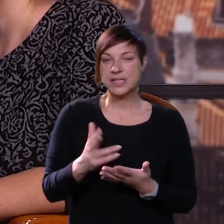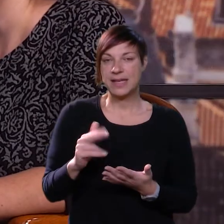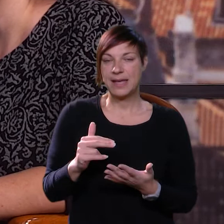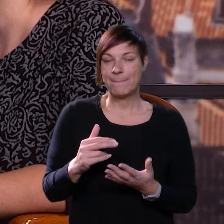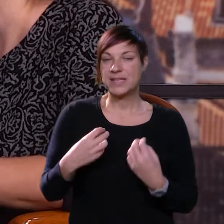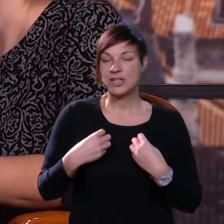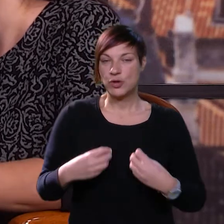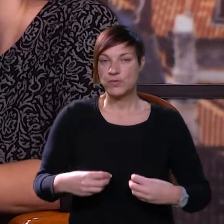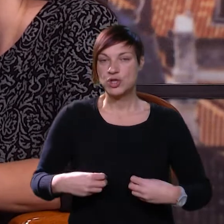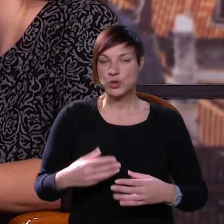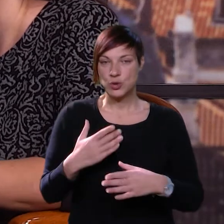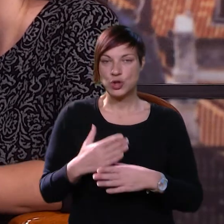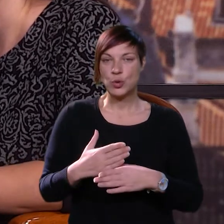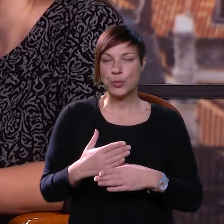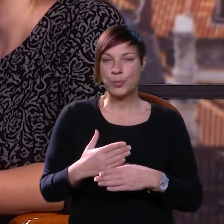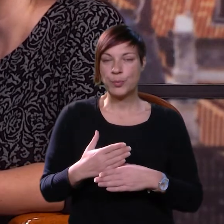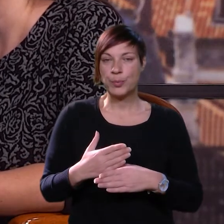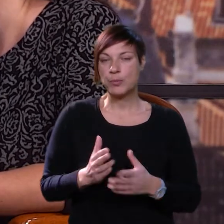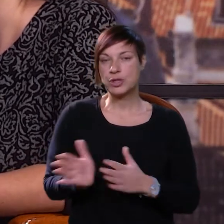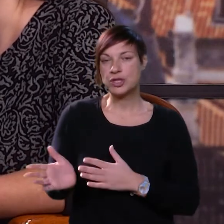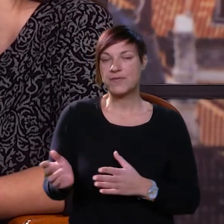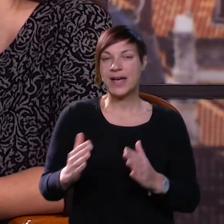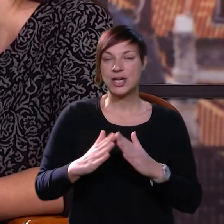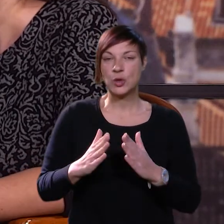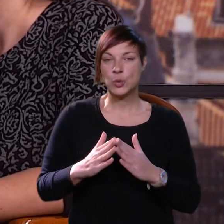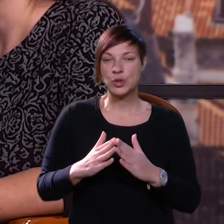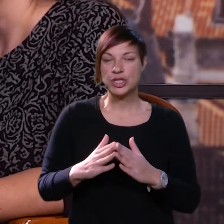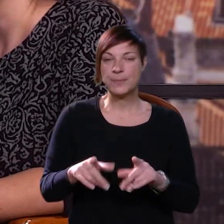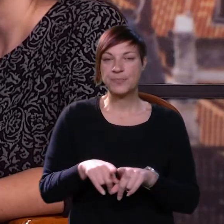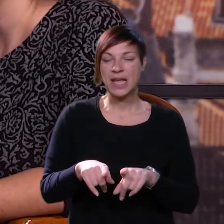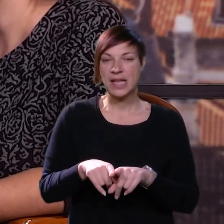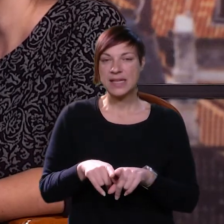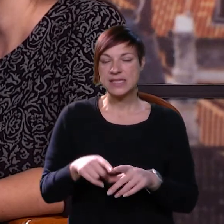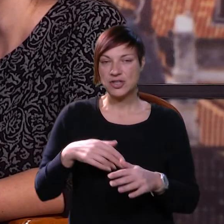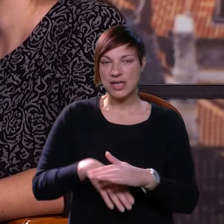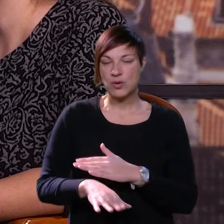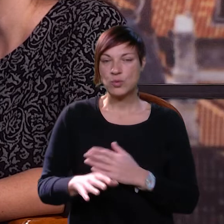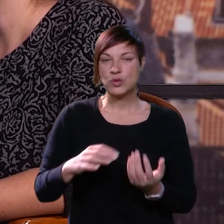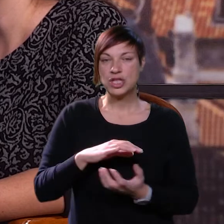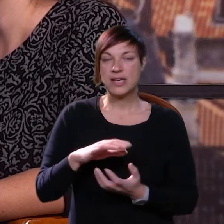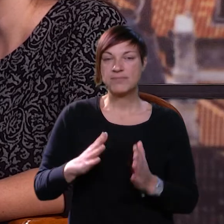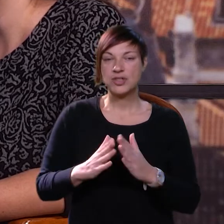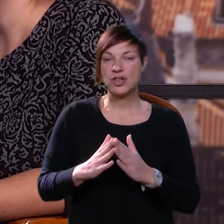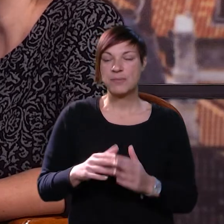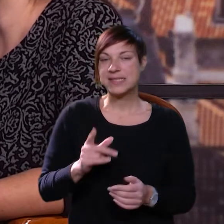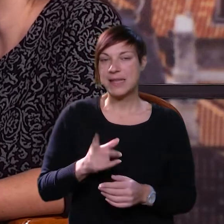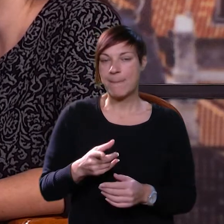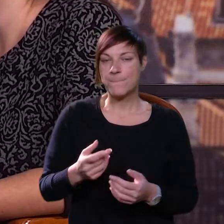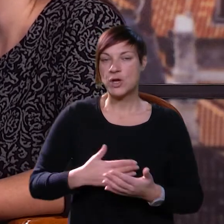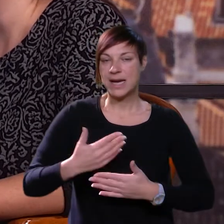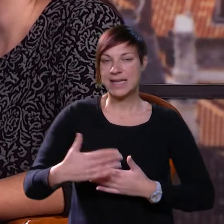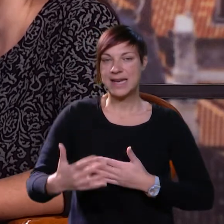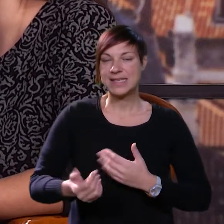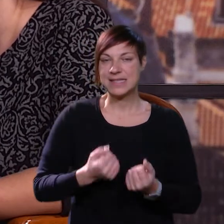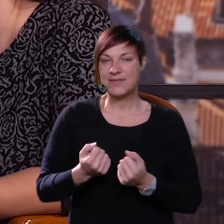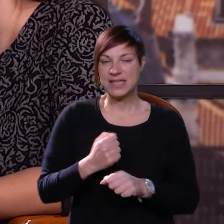je, ima i ovu stručnu pomoć, znači van kuće, također i unutar svog doma vi ste isto s njim morali